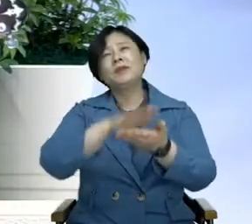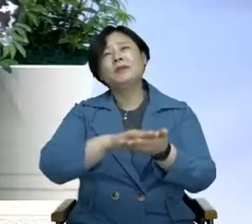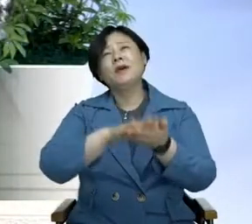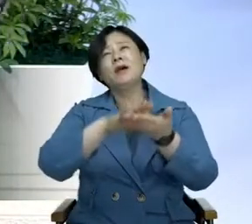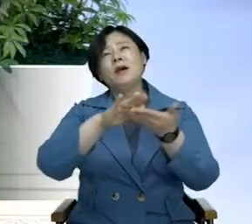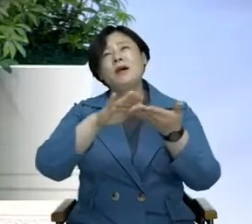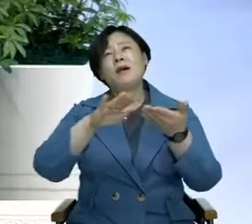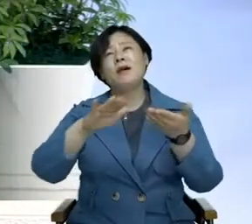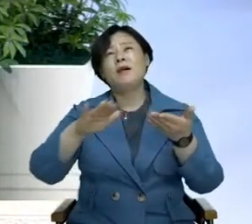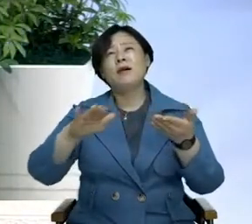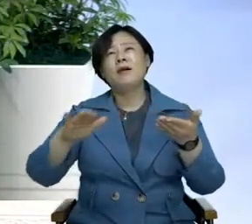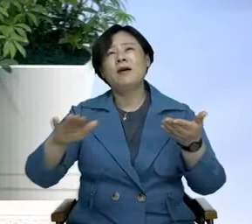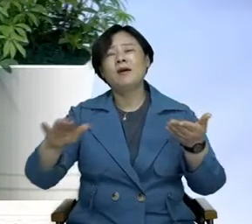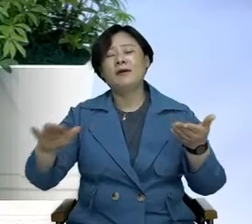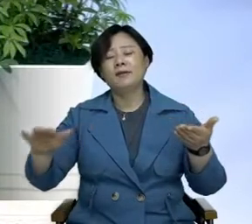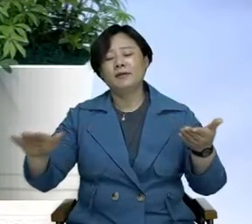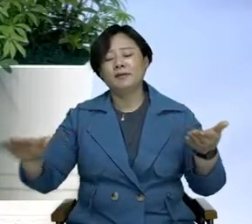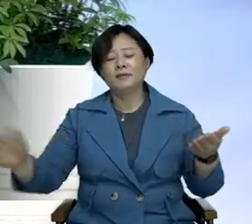선하십니다.